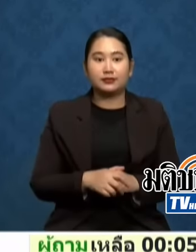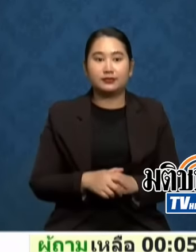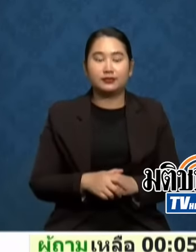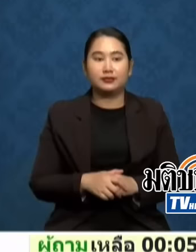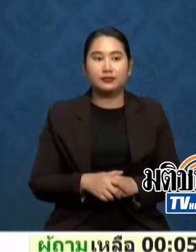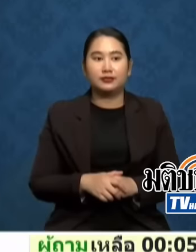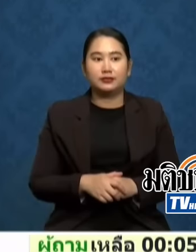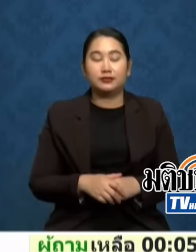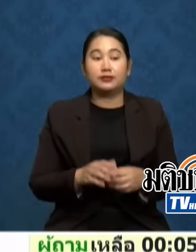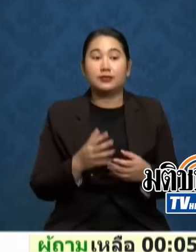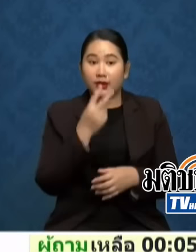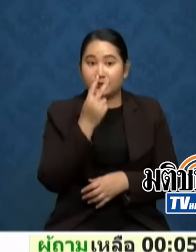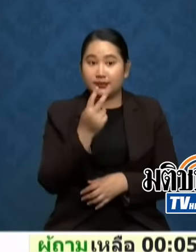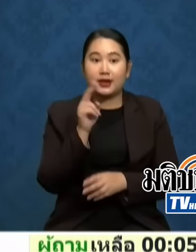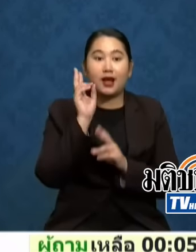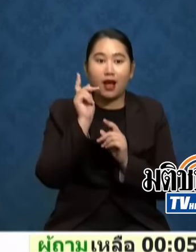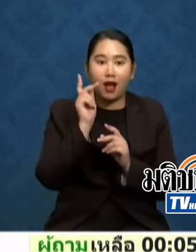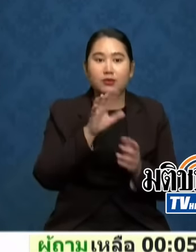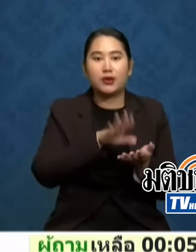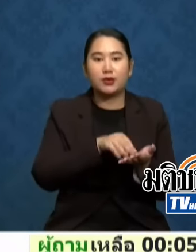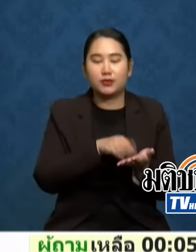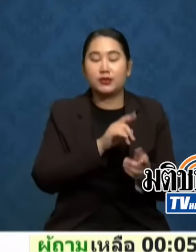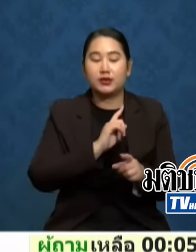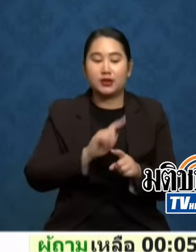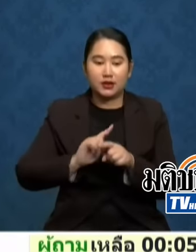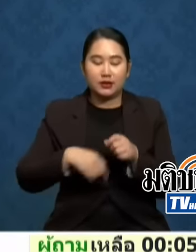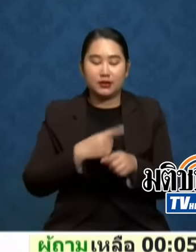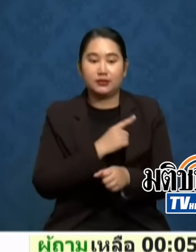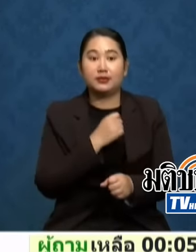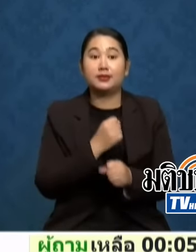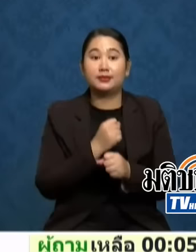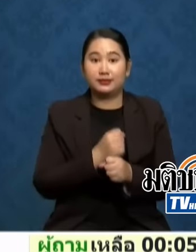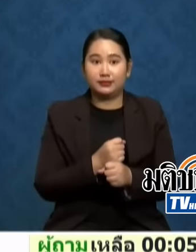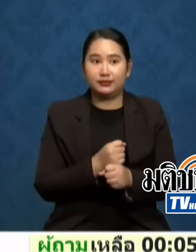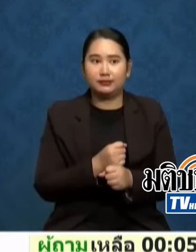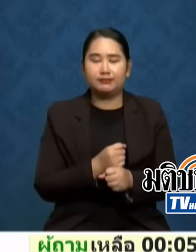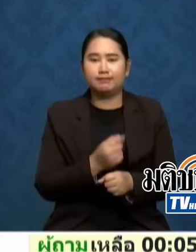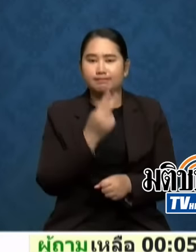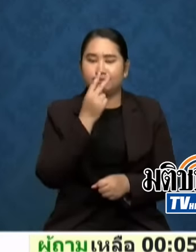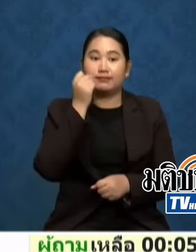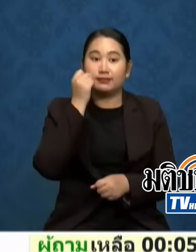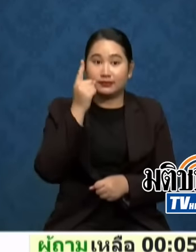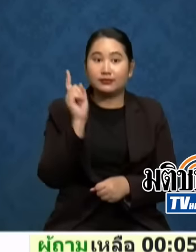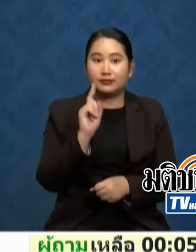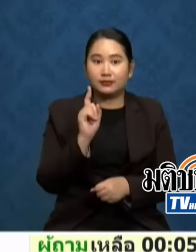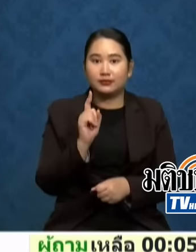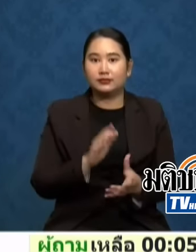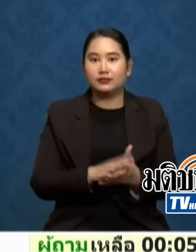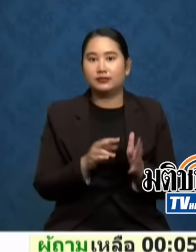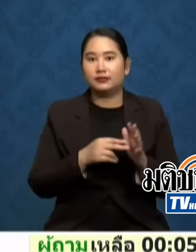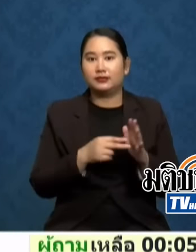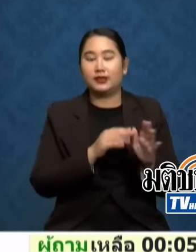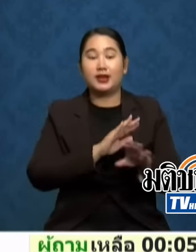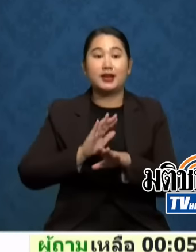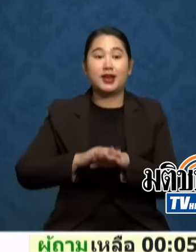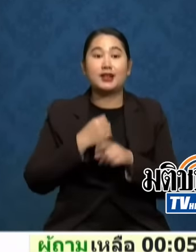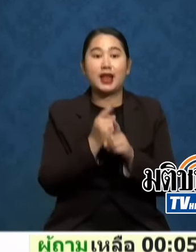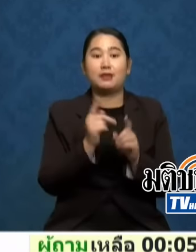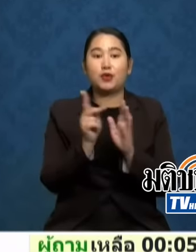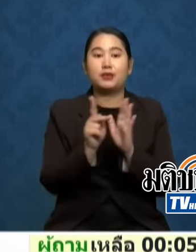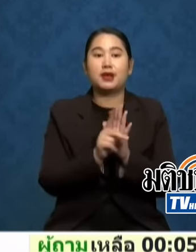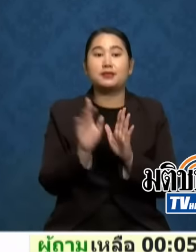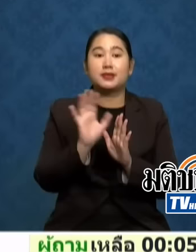ที่เราได้เห็นว่าข้อมูลที่ผ่านหน่วยงานหลายหน่วยงานเนี่ยผมเข้าใจว่ามันไม่ถือเป็นการแจ้งเตือนตามกฎหมาย